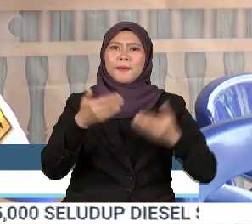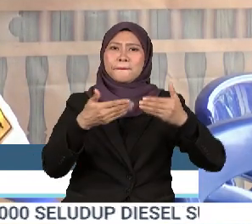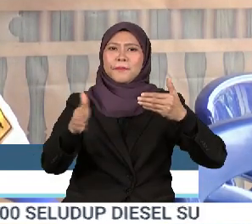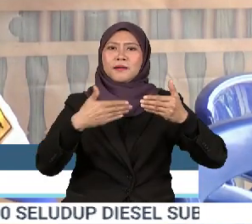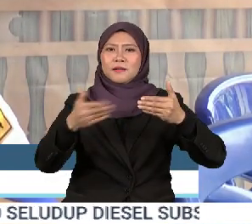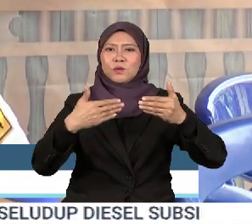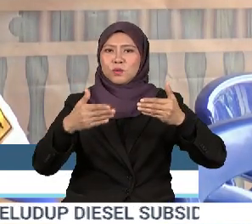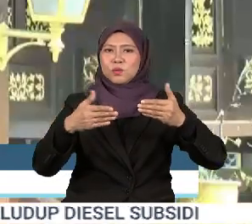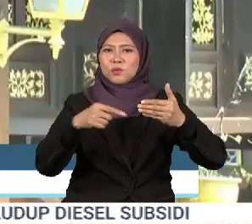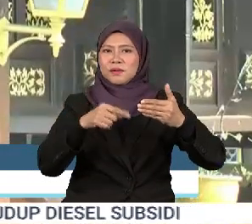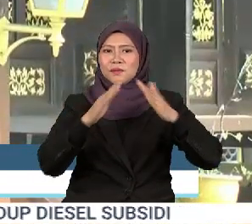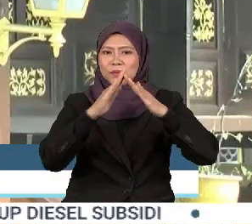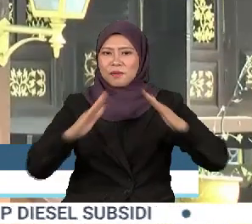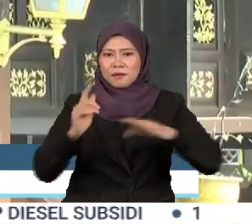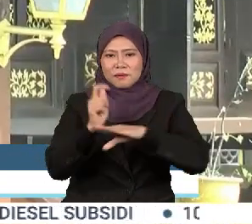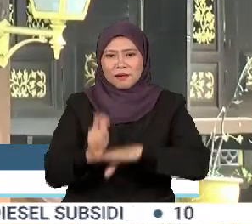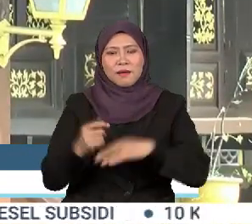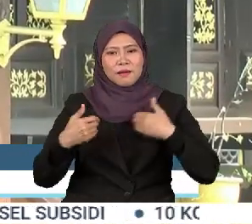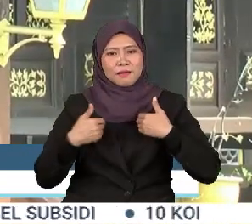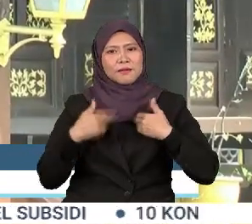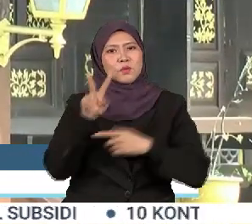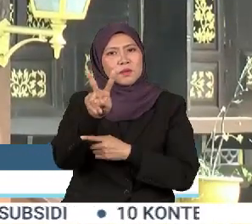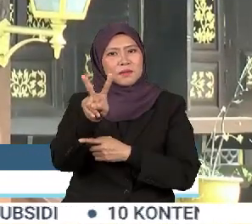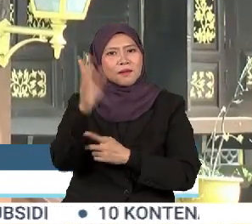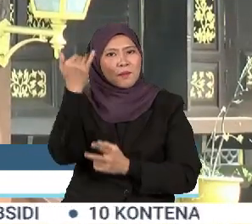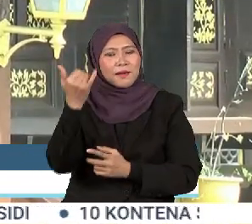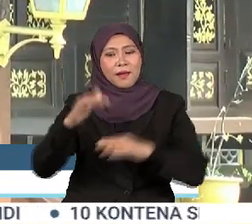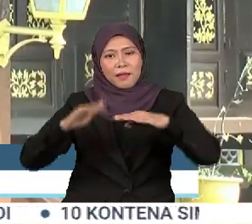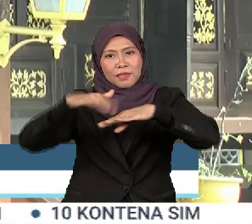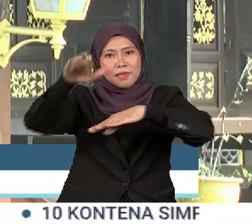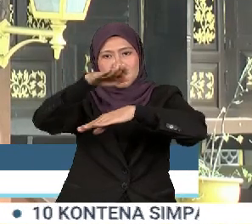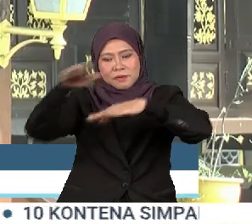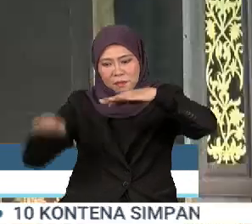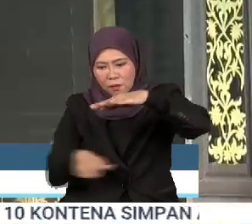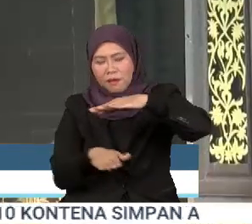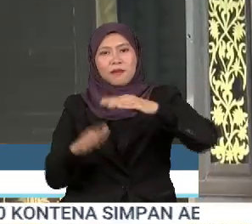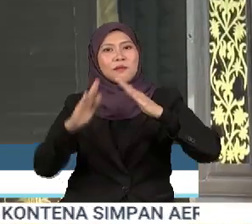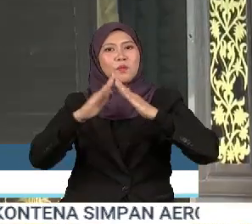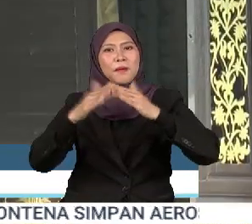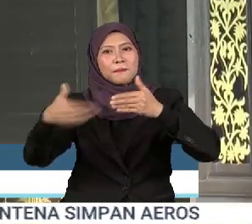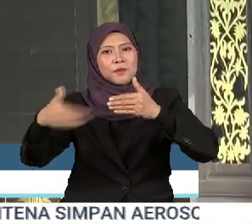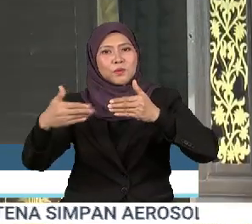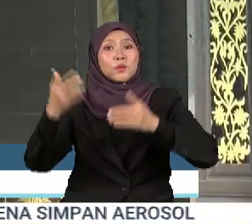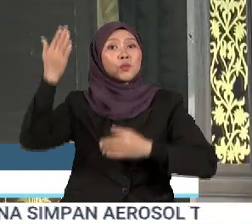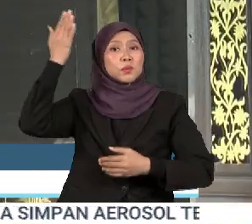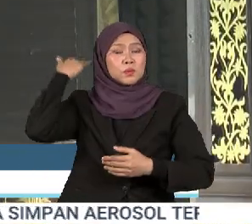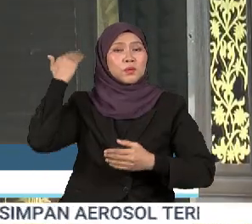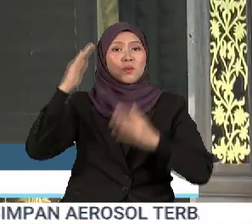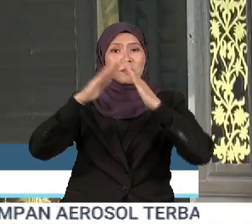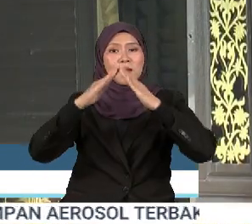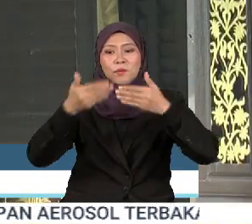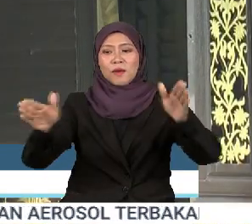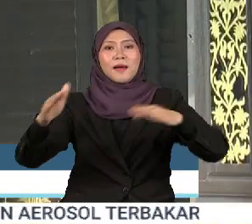yang terdapat di rumah-rumah tradisional ada terbagi pada dua, atas dan bawah? Dan kita kalau tengok rumah yang dulu, dia buka